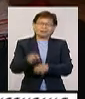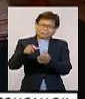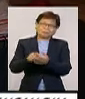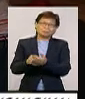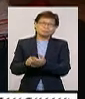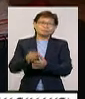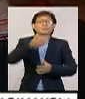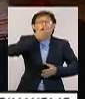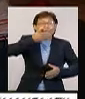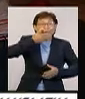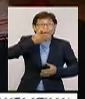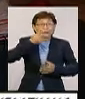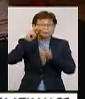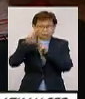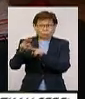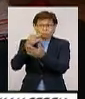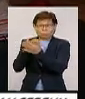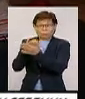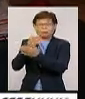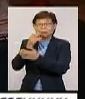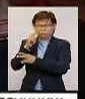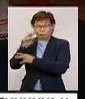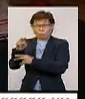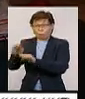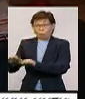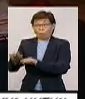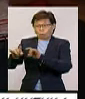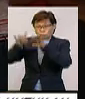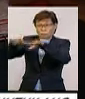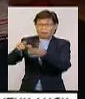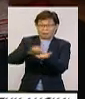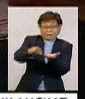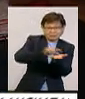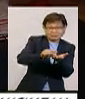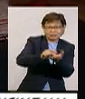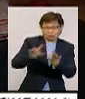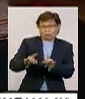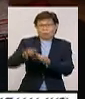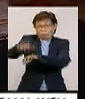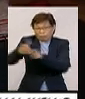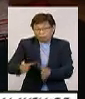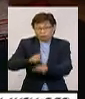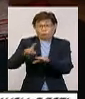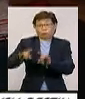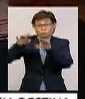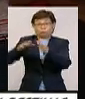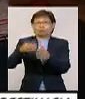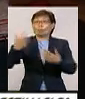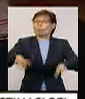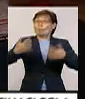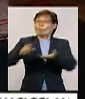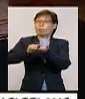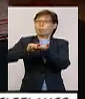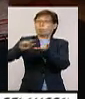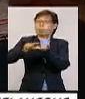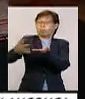Bahkan kalau dilihat baik dengan baik di Australia, pendapatan petani lebih hebat daripada orang makan gaji macam saya. Ha, ini yang macam yang kita lah. Macam